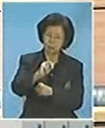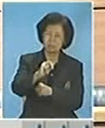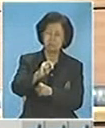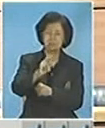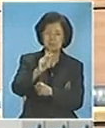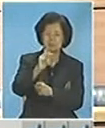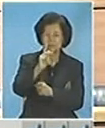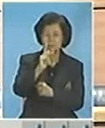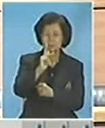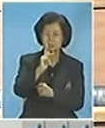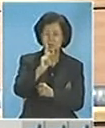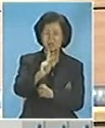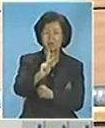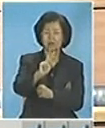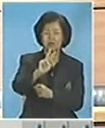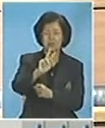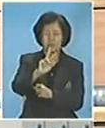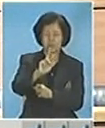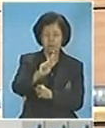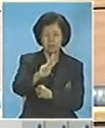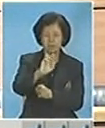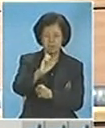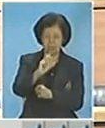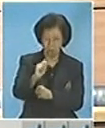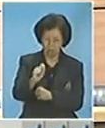แตกต่างกันอย่างสิ้นเชิงแม้ว่าจะเขียนเหมือนกันก็ตาม